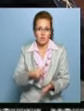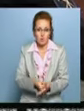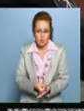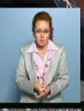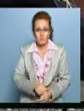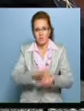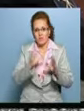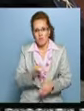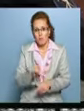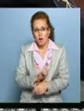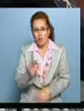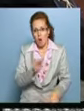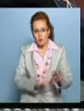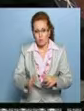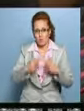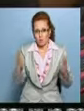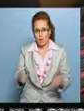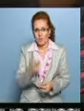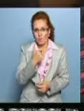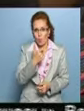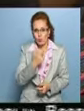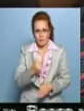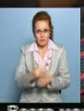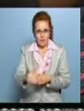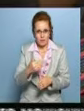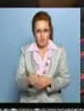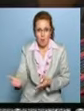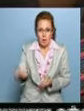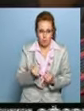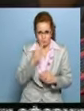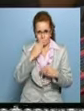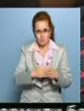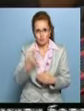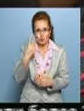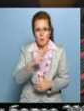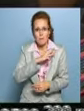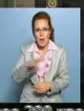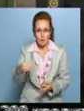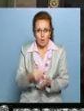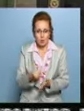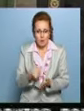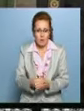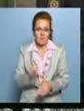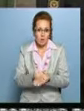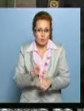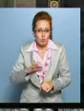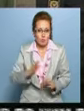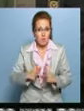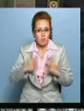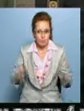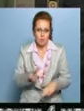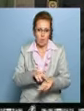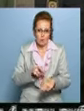всего мошенники оформили более 200 кредитов получив по ним почти 4 млн руб впрочем фактов может быть и больше полицейские ещё